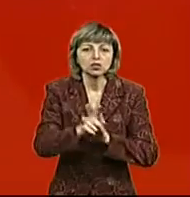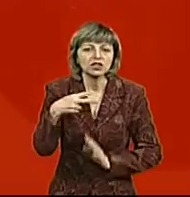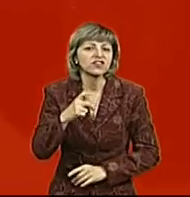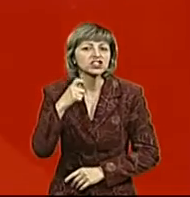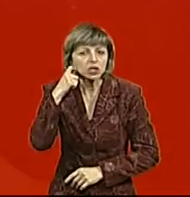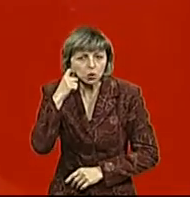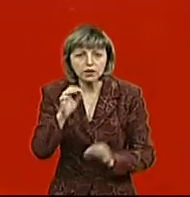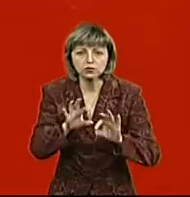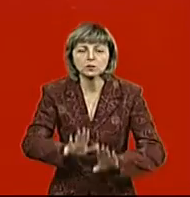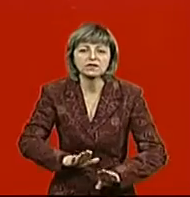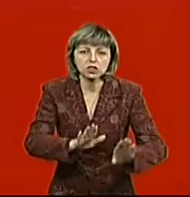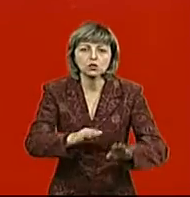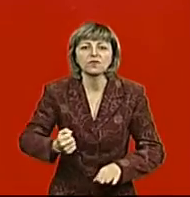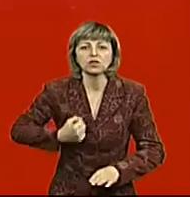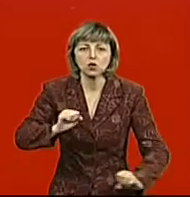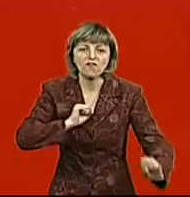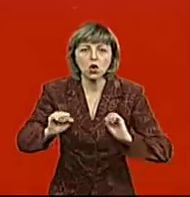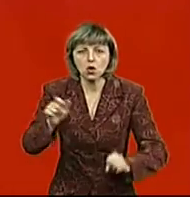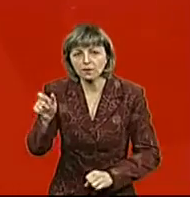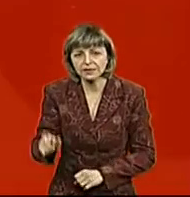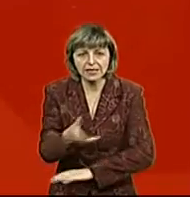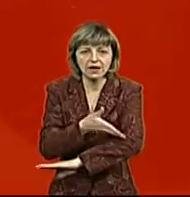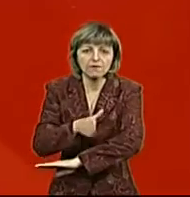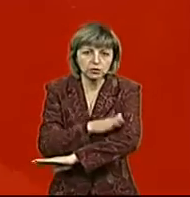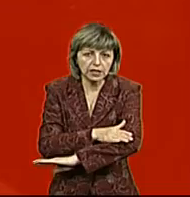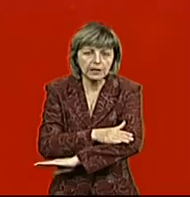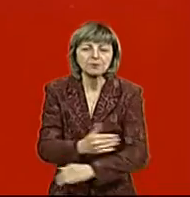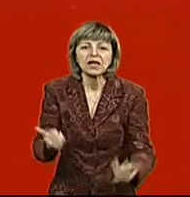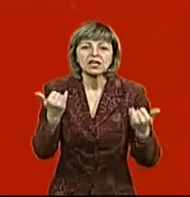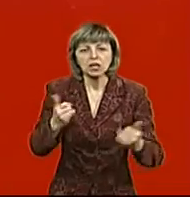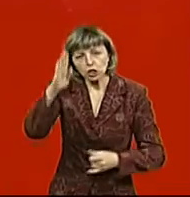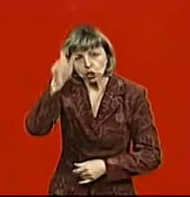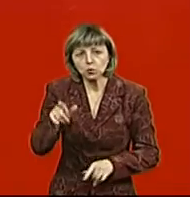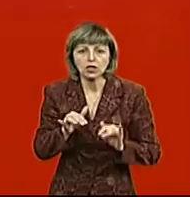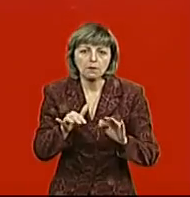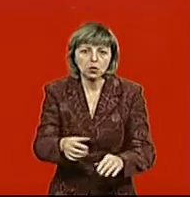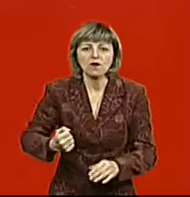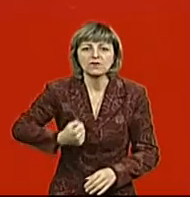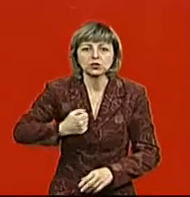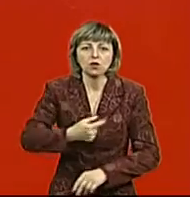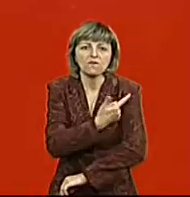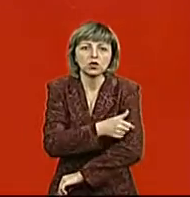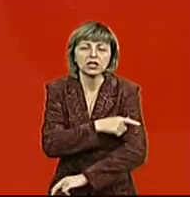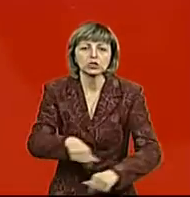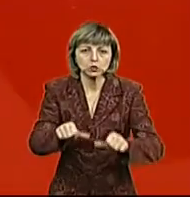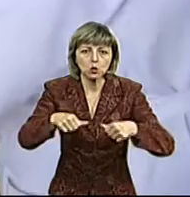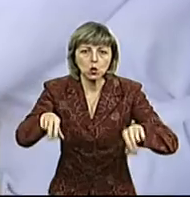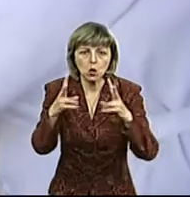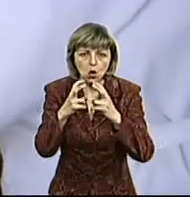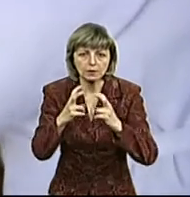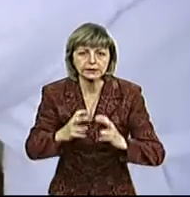років, розповів заступник військового комісара Волині Юрій Кучер. Нині юнаки проходять військово-лікарську комісію.